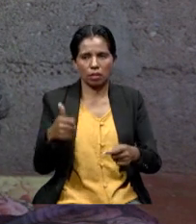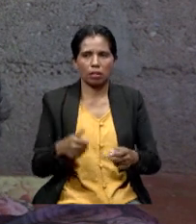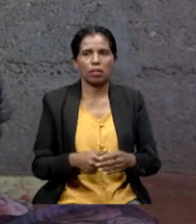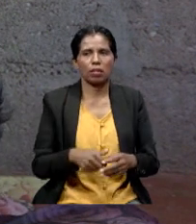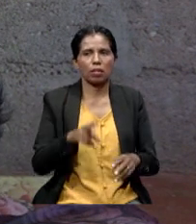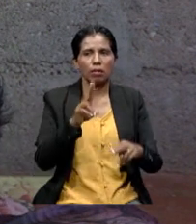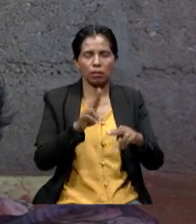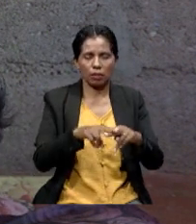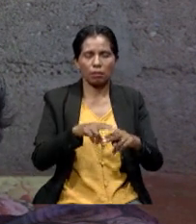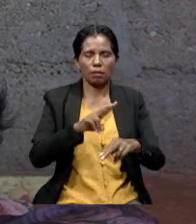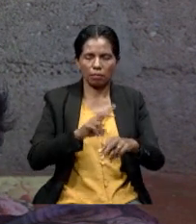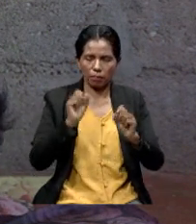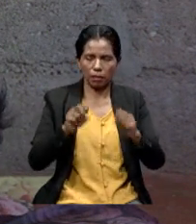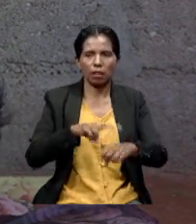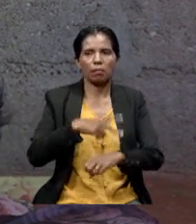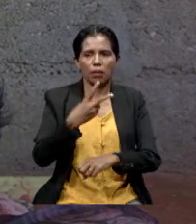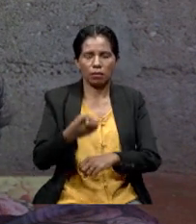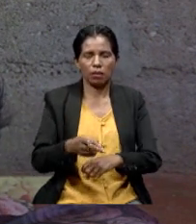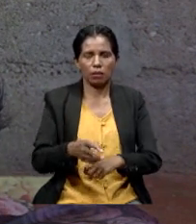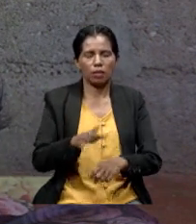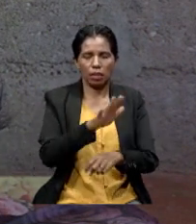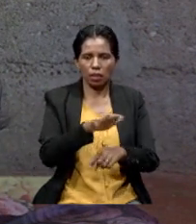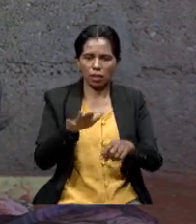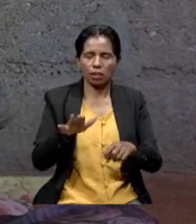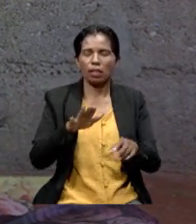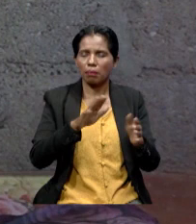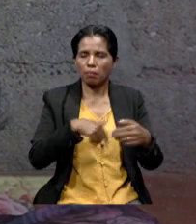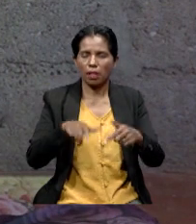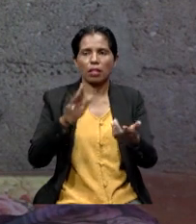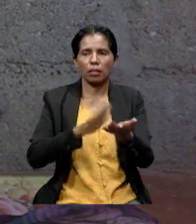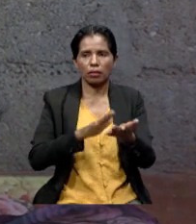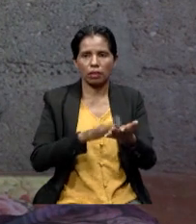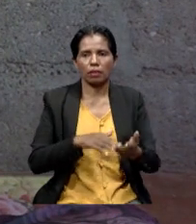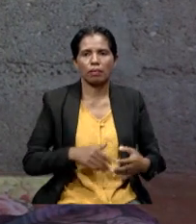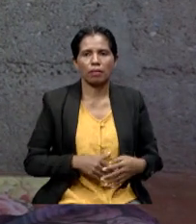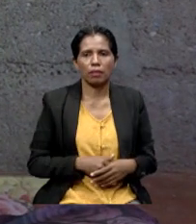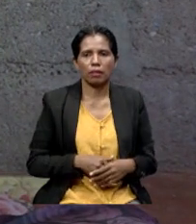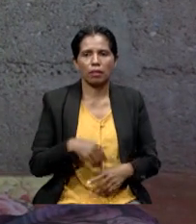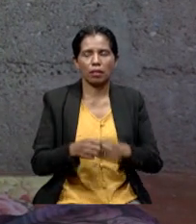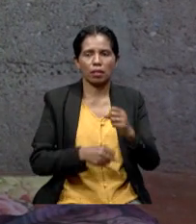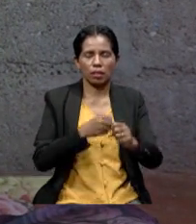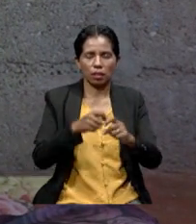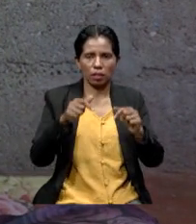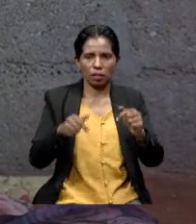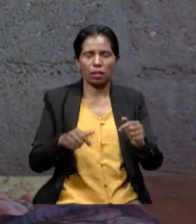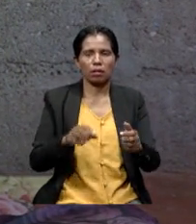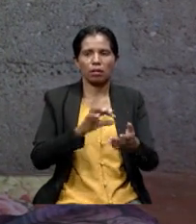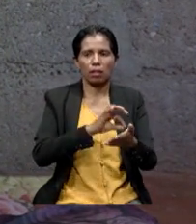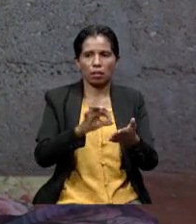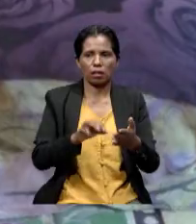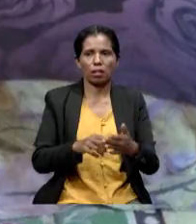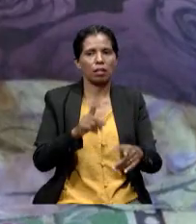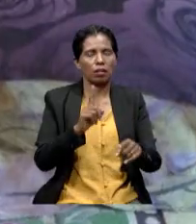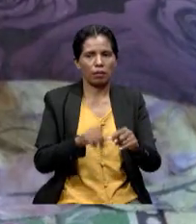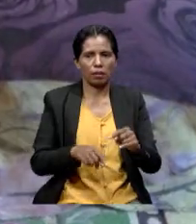mesak ni bele munu tia ani sira iskola hotu ani ruwa wane hansa tinan dan ata tau naram iskola ma ta bele